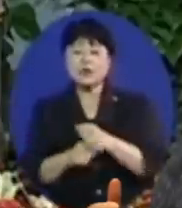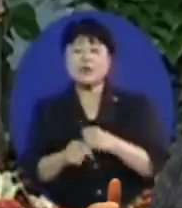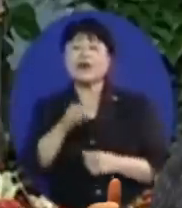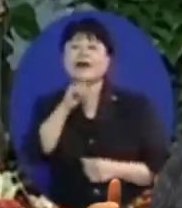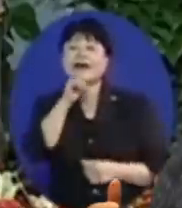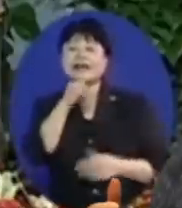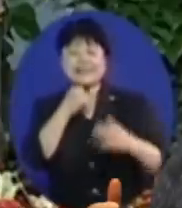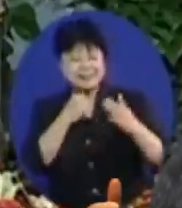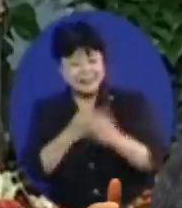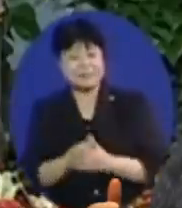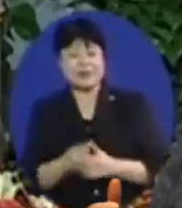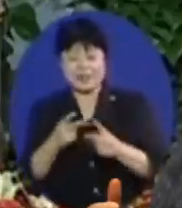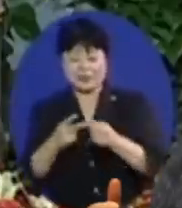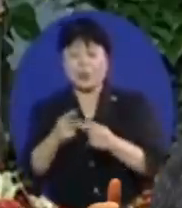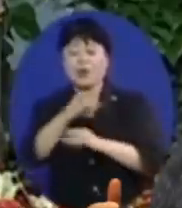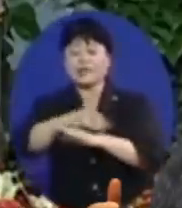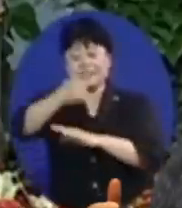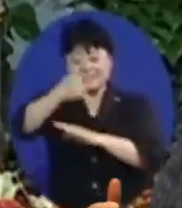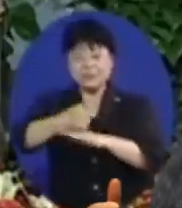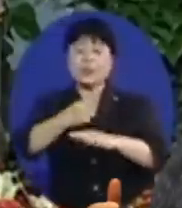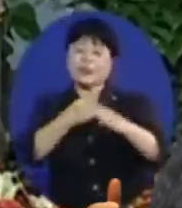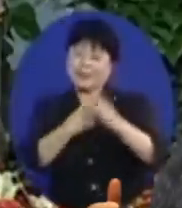때문에, 그리고 그리스도 때문이었다.